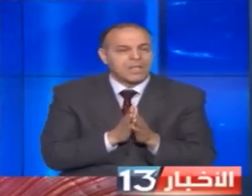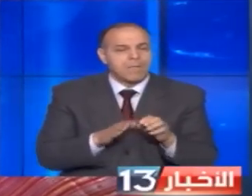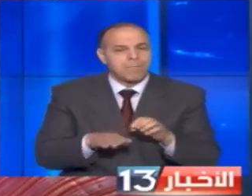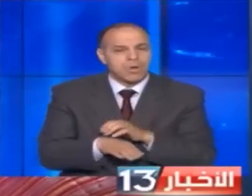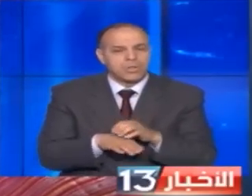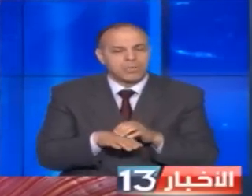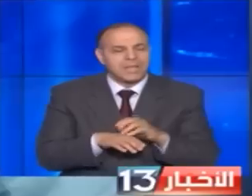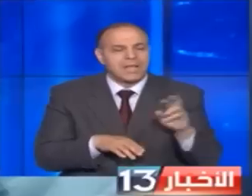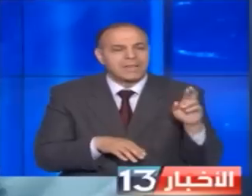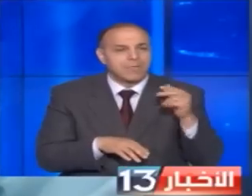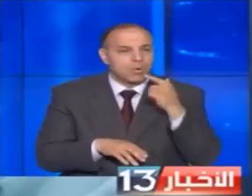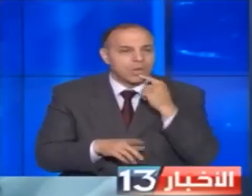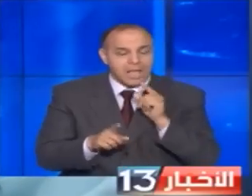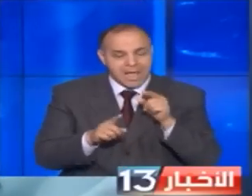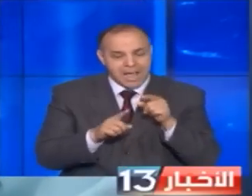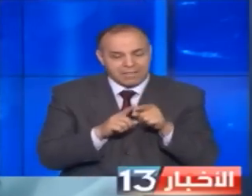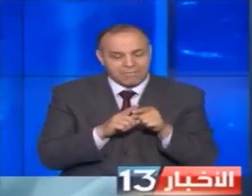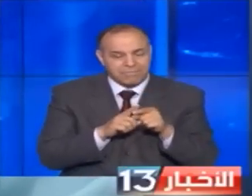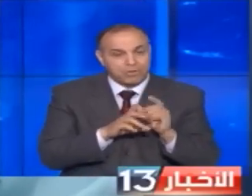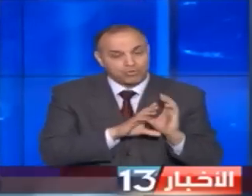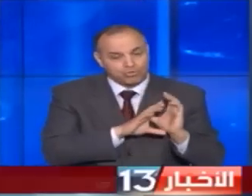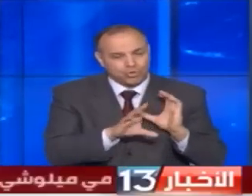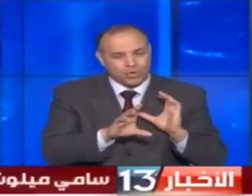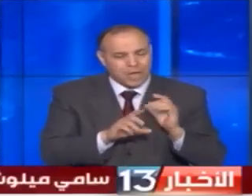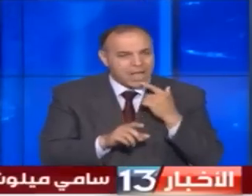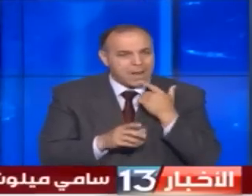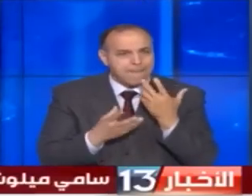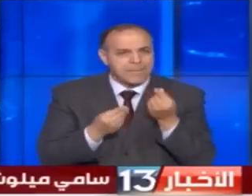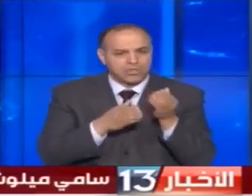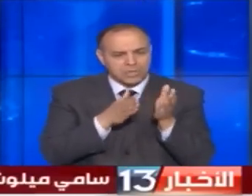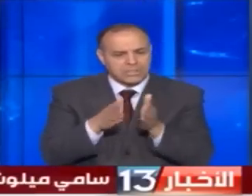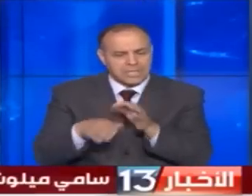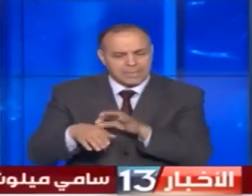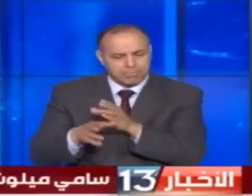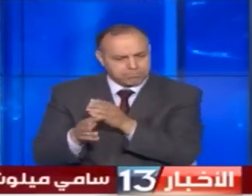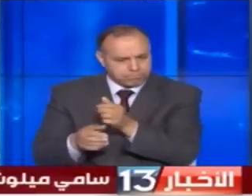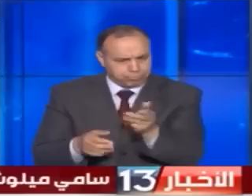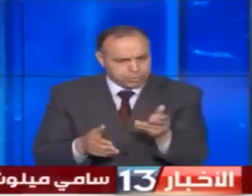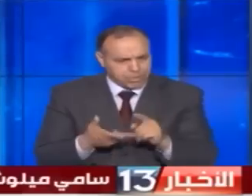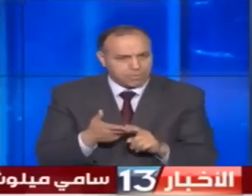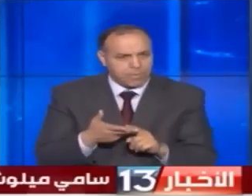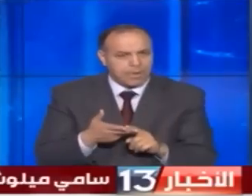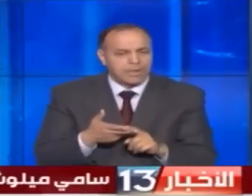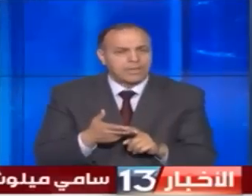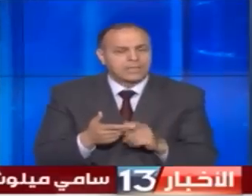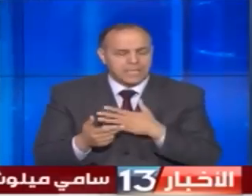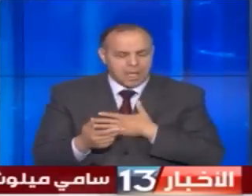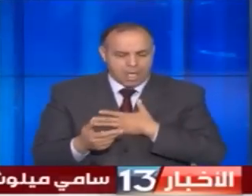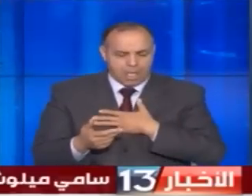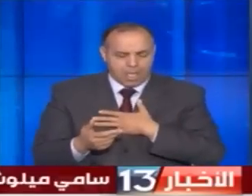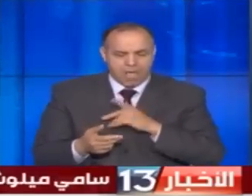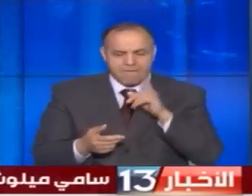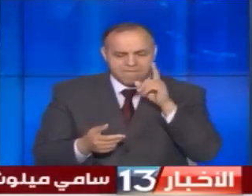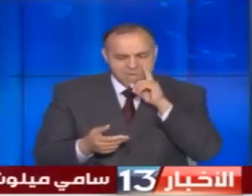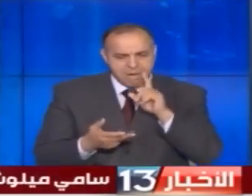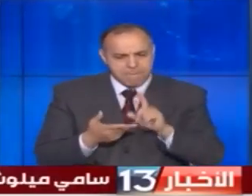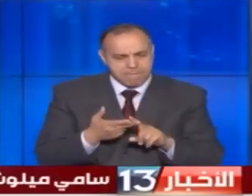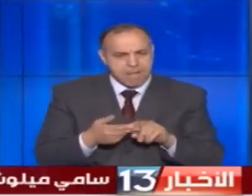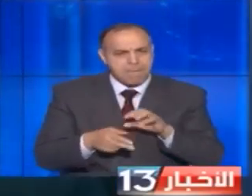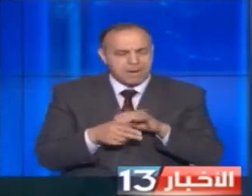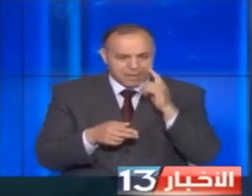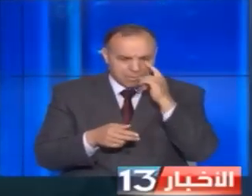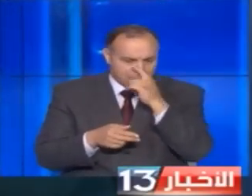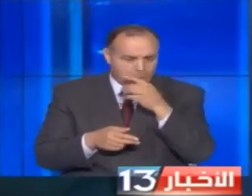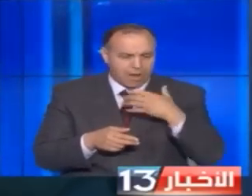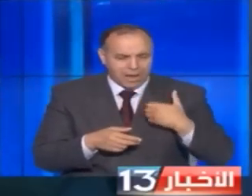الذهيبه الهدف من قبل هذه اللي عم عديد الاختصاصات اه الصدريه امراض النساء امراض العيون وامراض